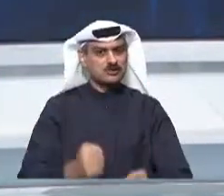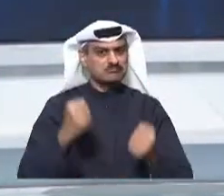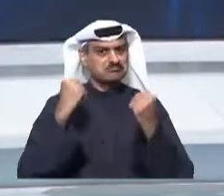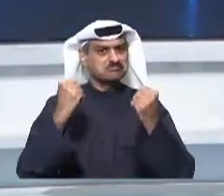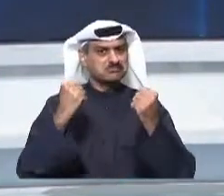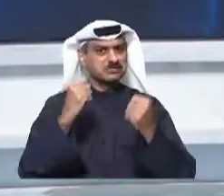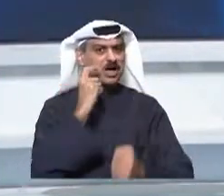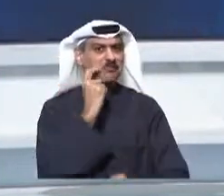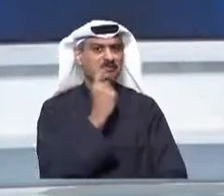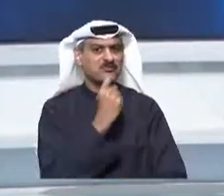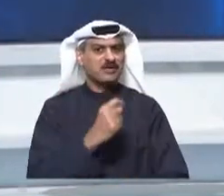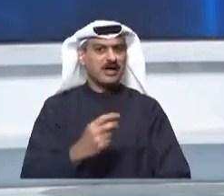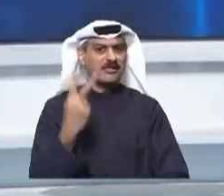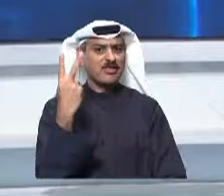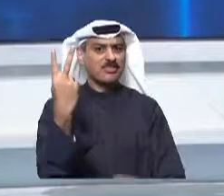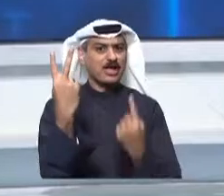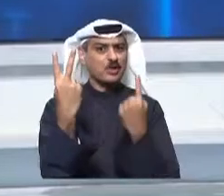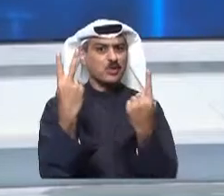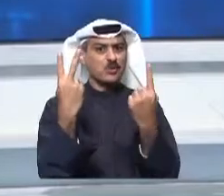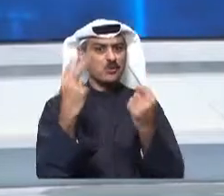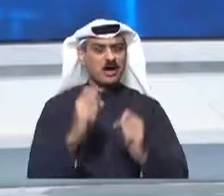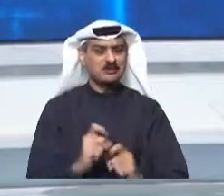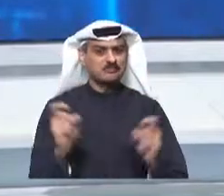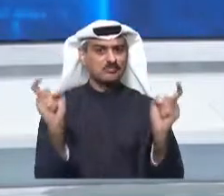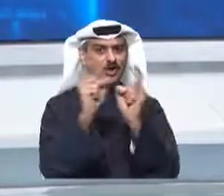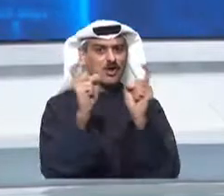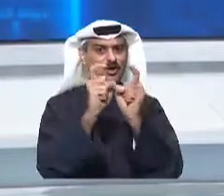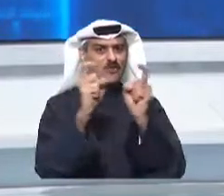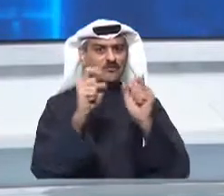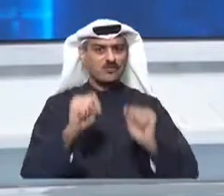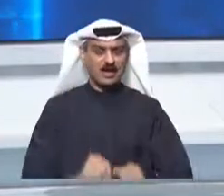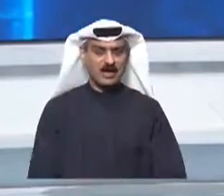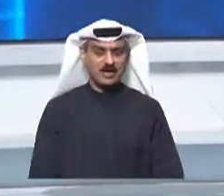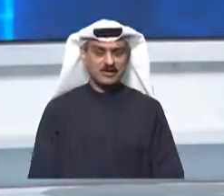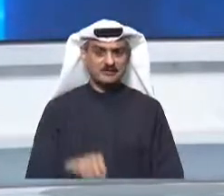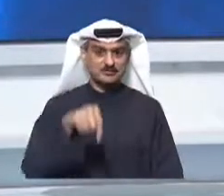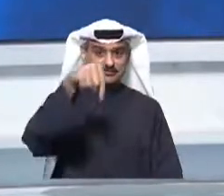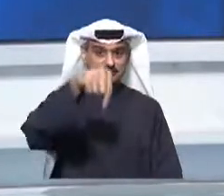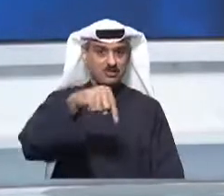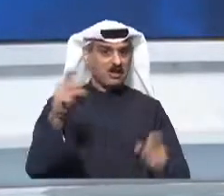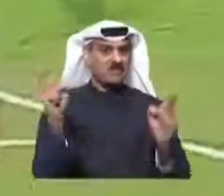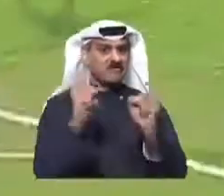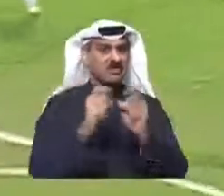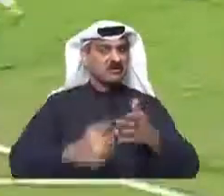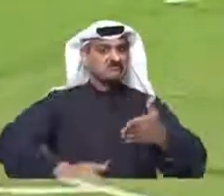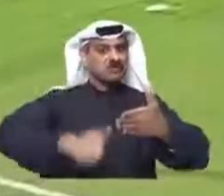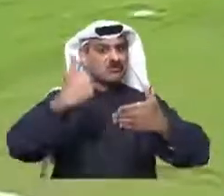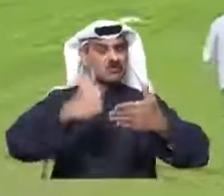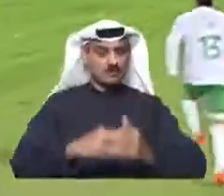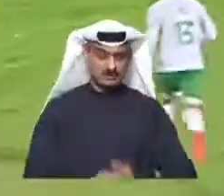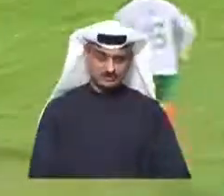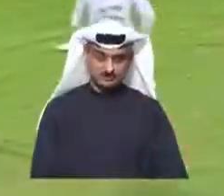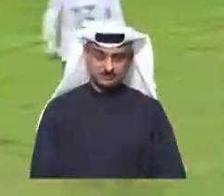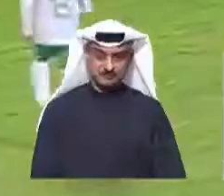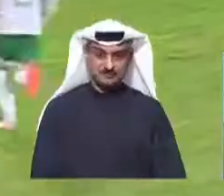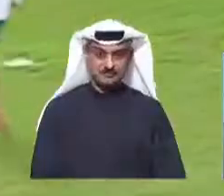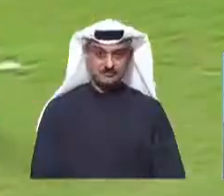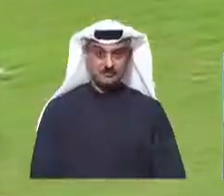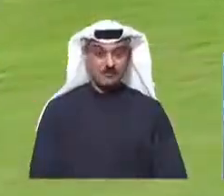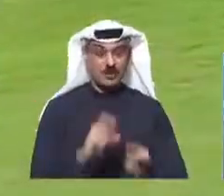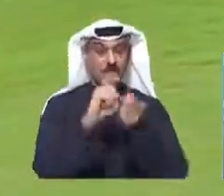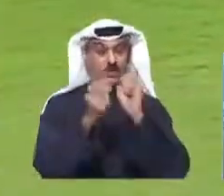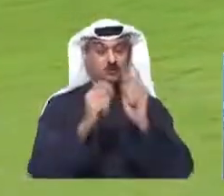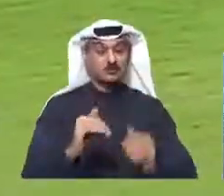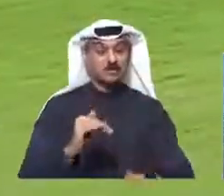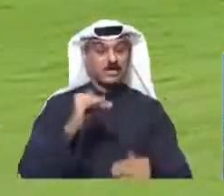نظيره اليرموك بهدفين لهدف في اللقاء الذي جمع بينهما على استاد عبدالله الخليفة بنادي اليرموك الرياضي ضمن منافسات